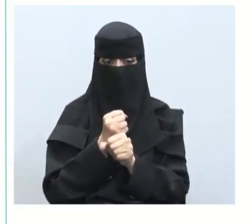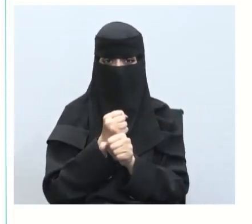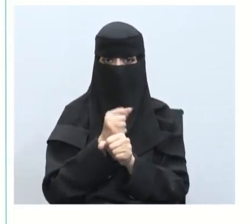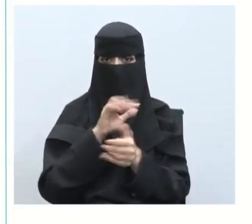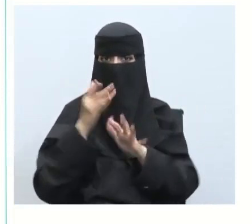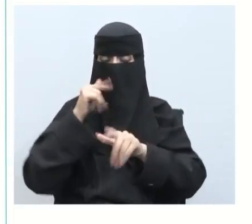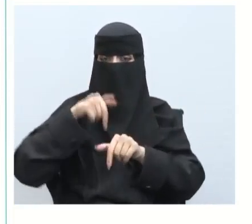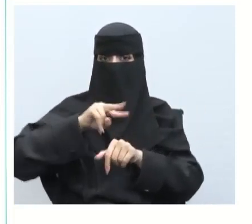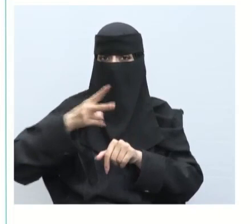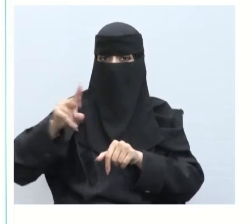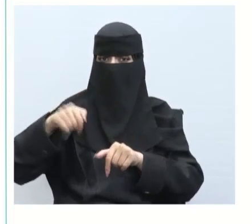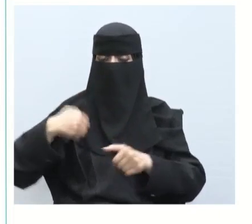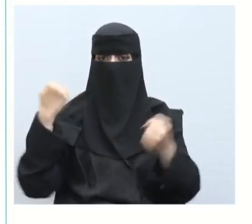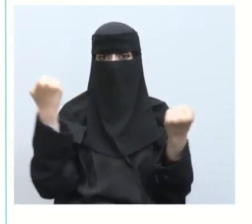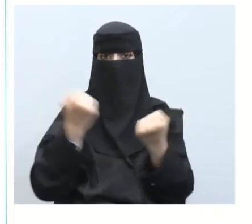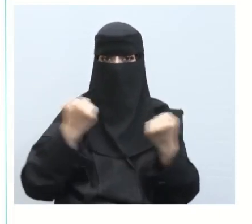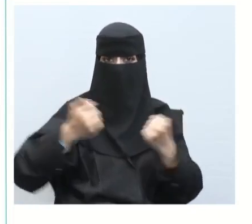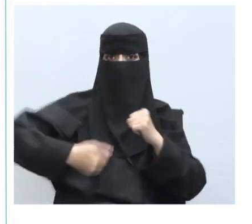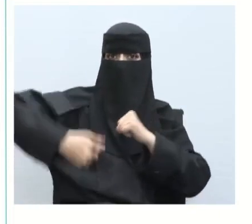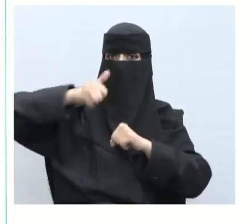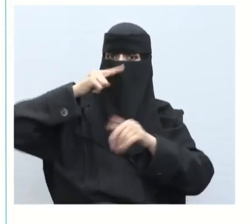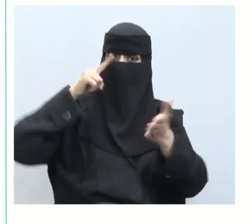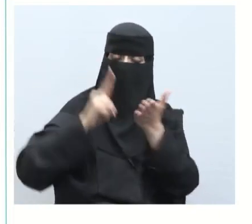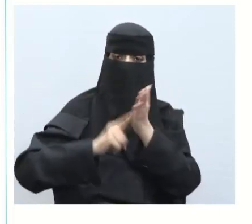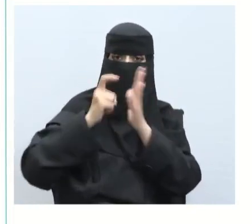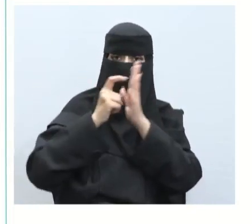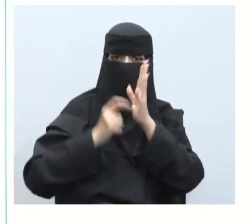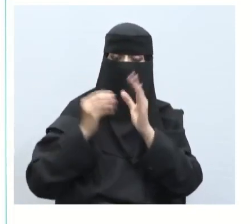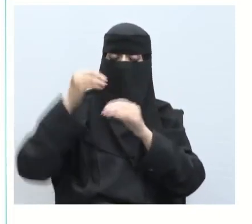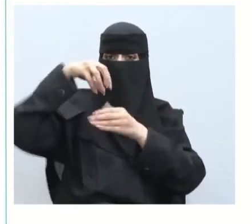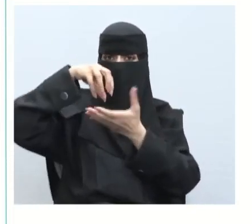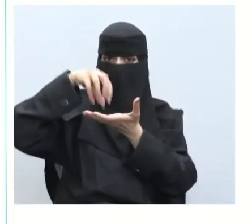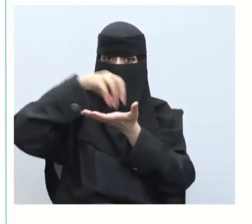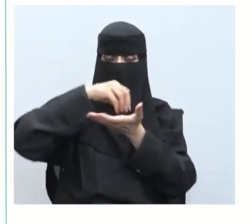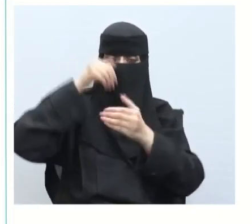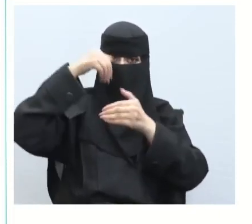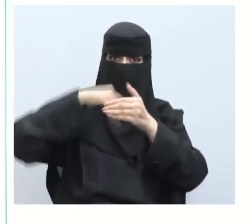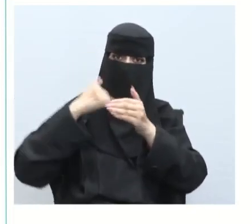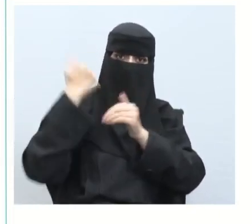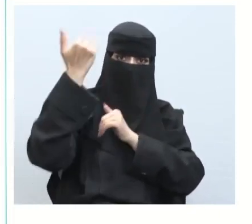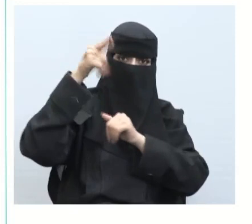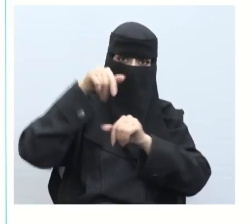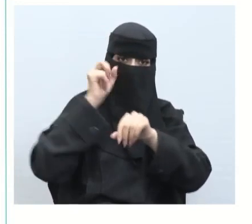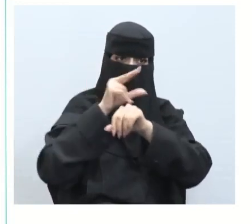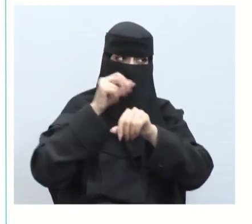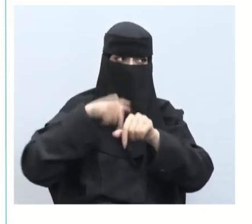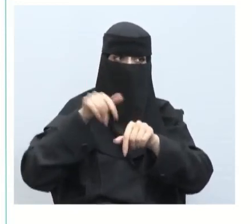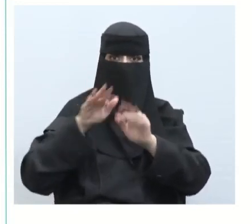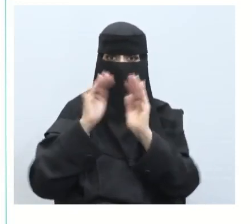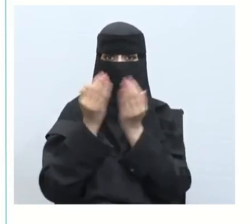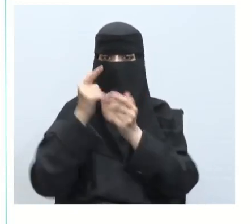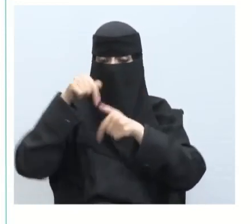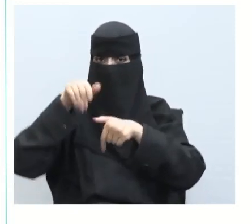بحسب انواع النشاطات التي سينجز ويجب تنظيم الاماكن الداخليه والخارجيه التي سيدرس فيها الطلاب نظم الصفوف